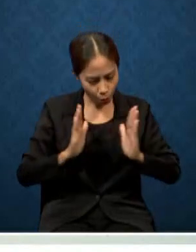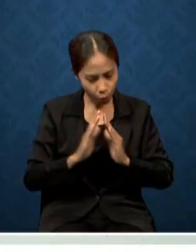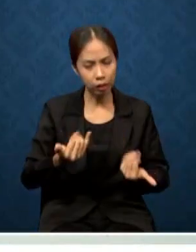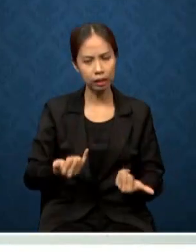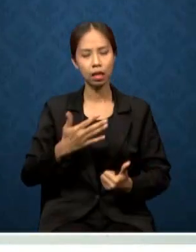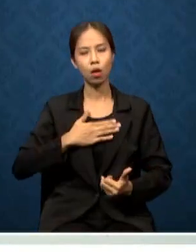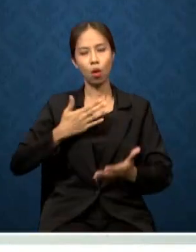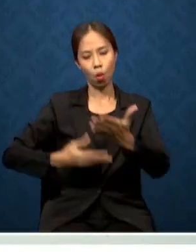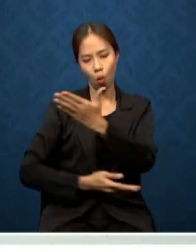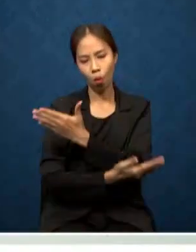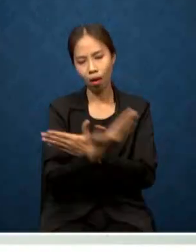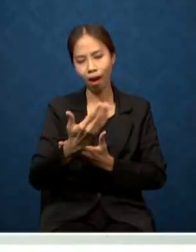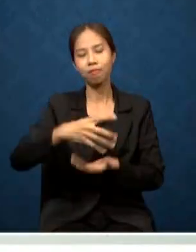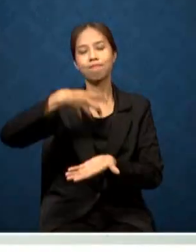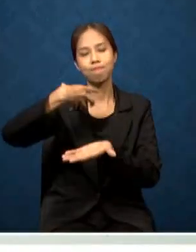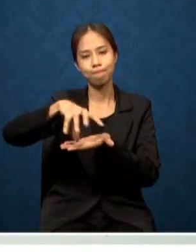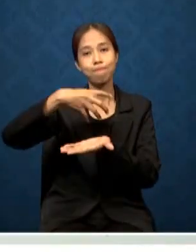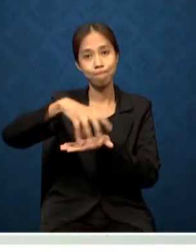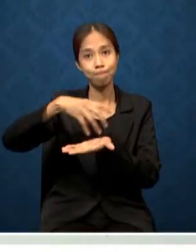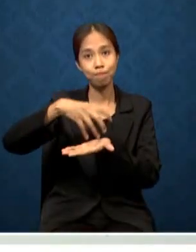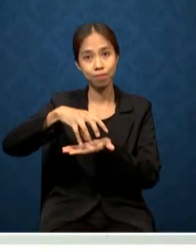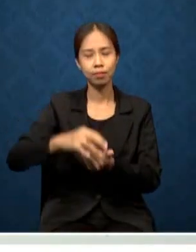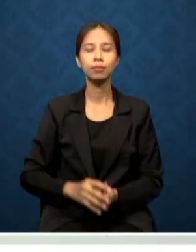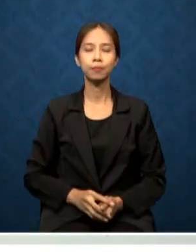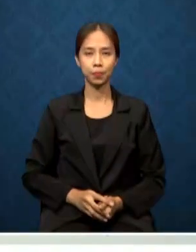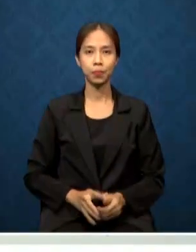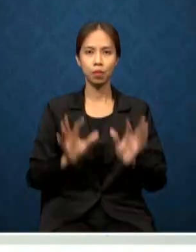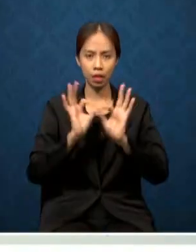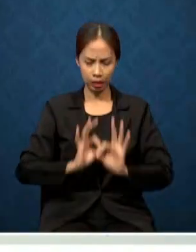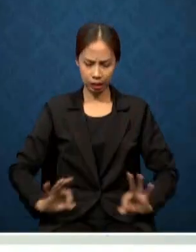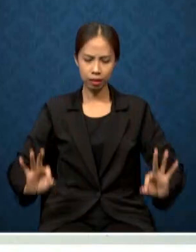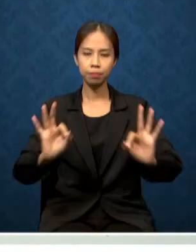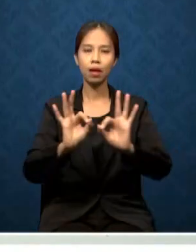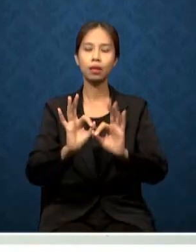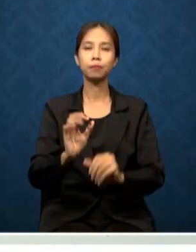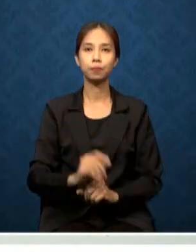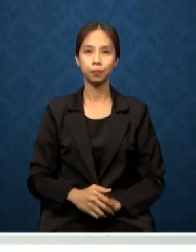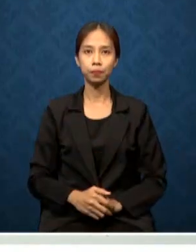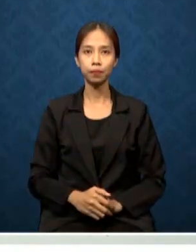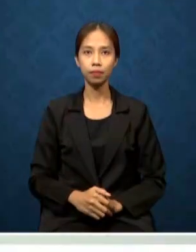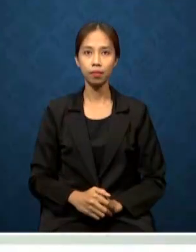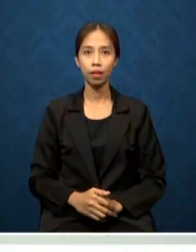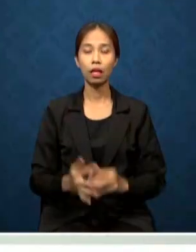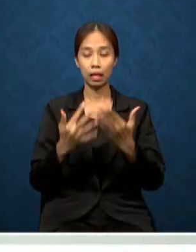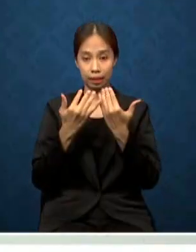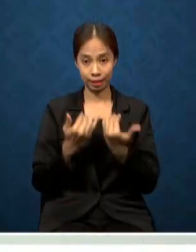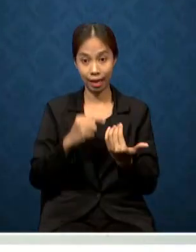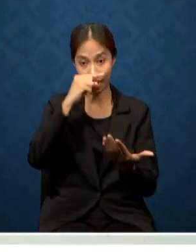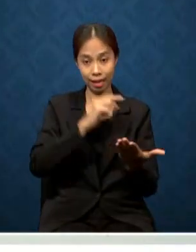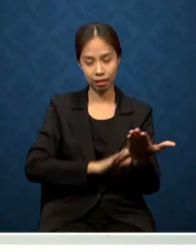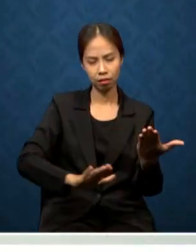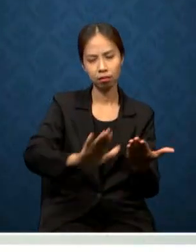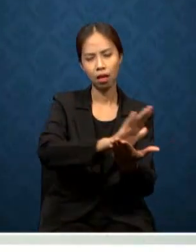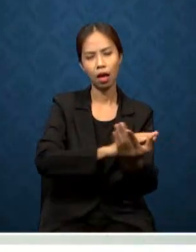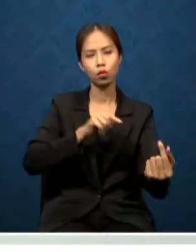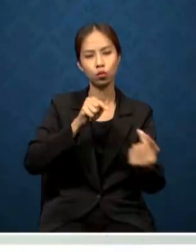เรามานำเสนอรายงานนะครับสิ่งสำคัญที่สุดก็คือบ้านเรานั้นเป็นระบบ